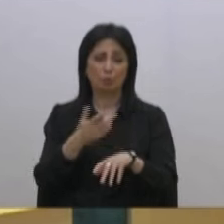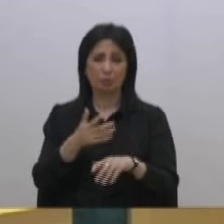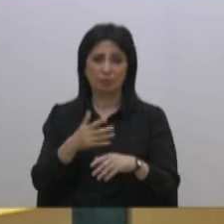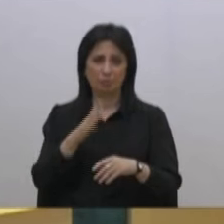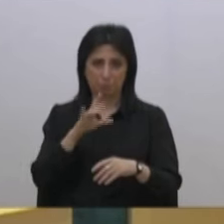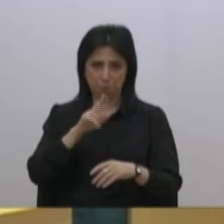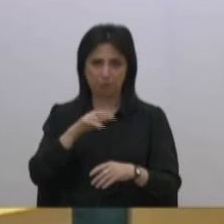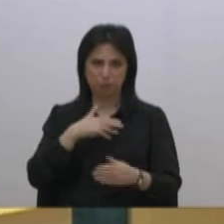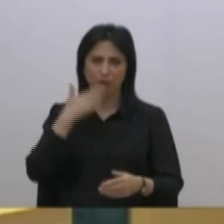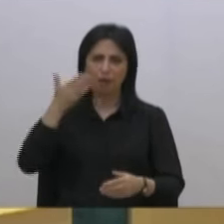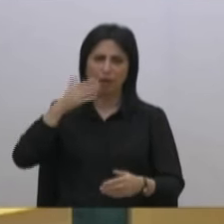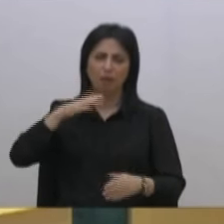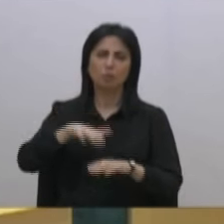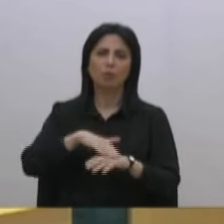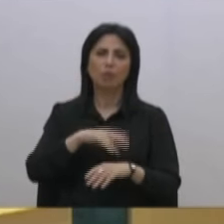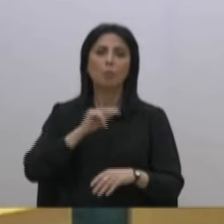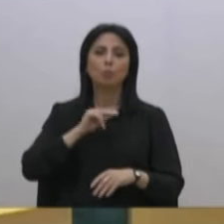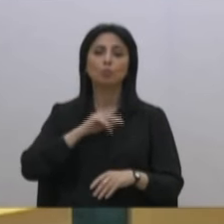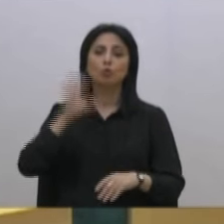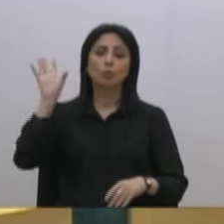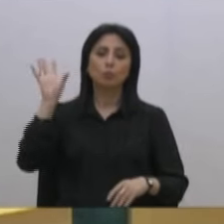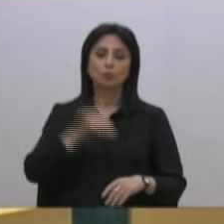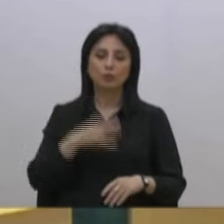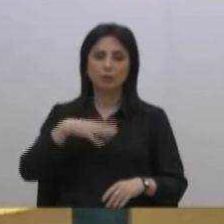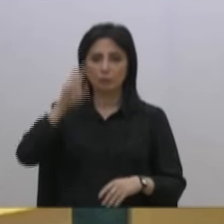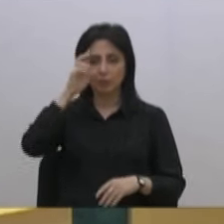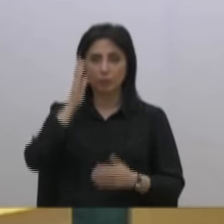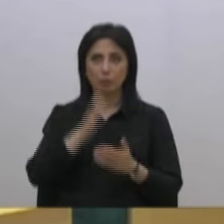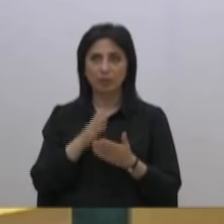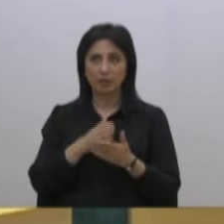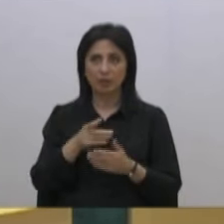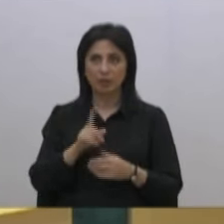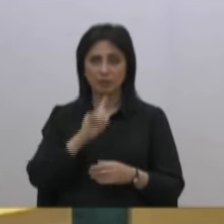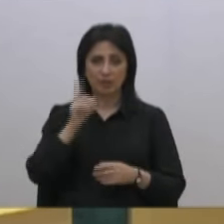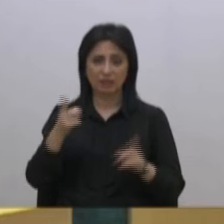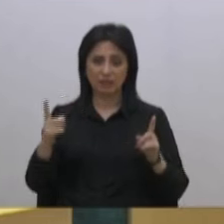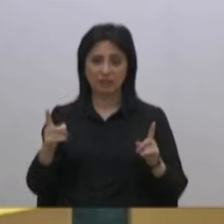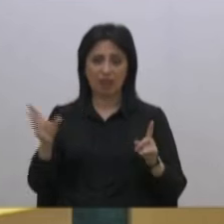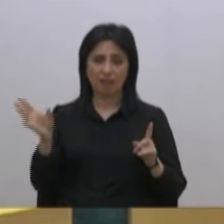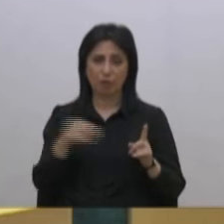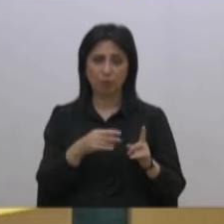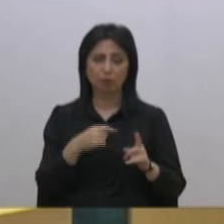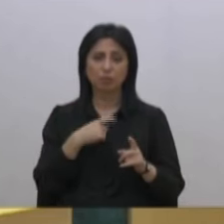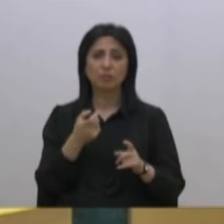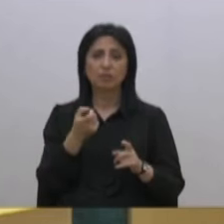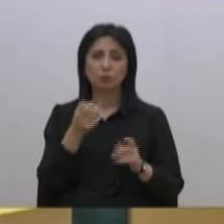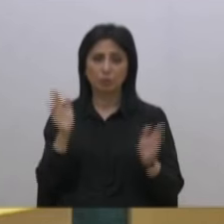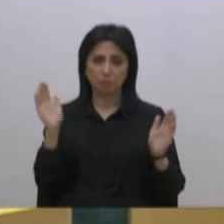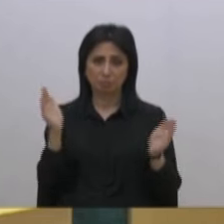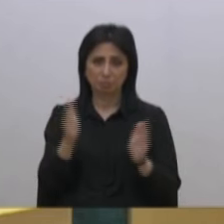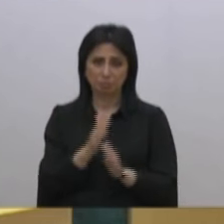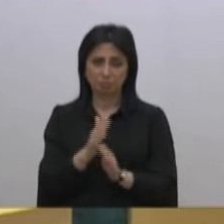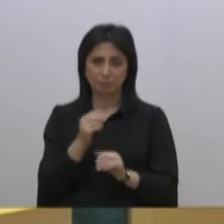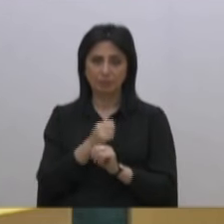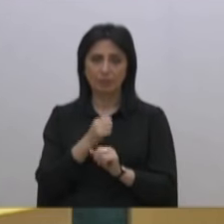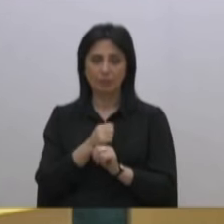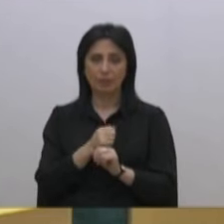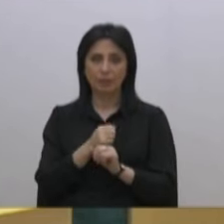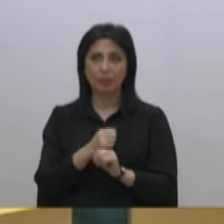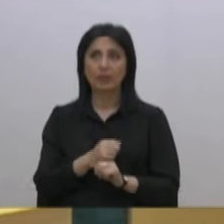ჩაეტეოდა ყველა საკითხი, რასაც მუშაობდა საქართველოს მთავრობა გასული ერთი წლის განმავლობაში.